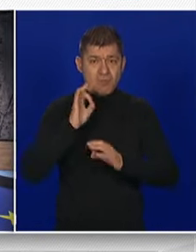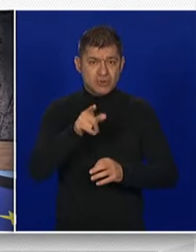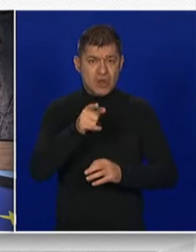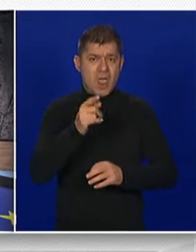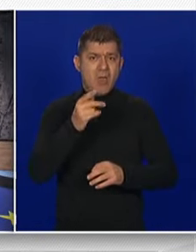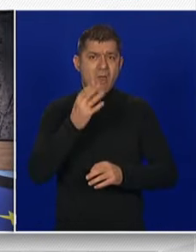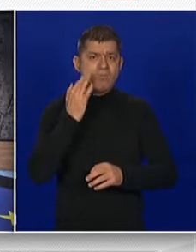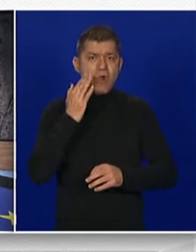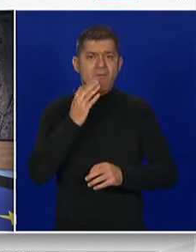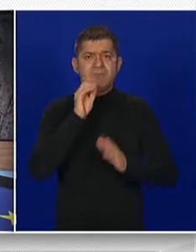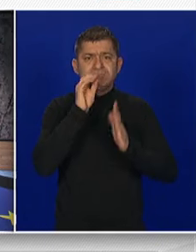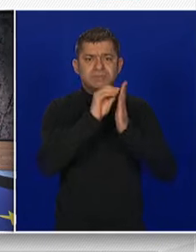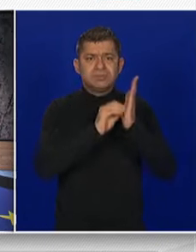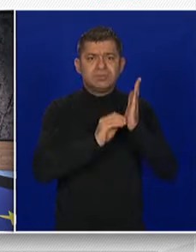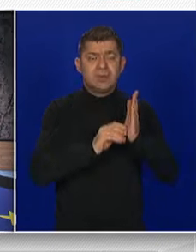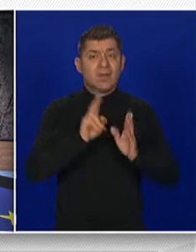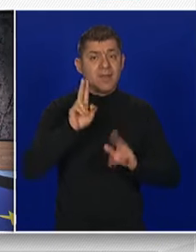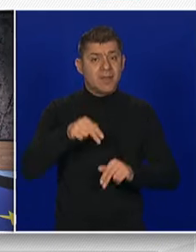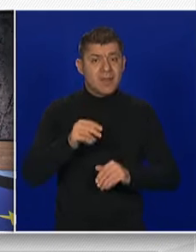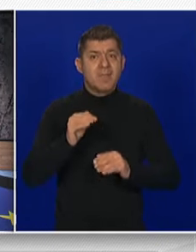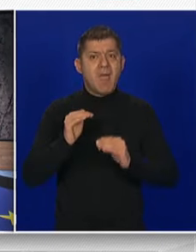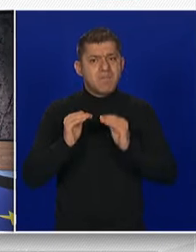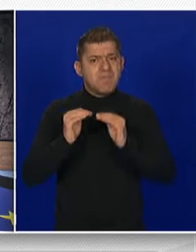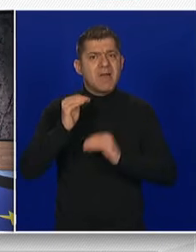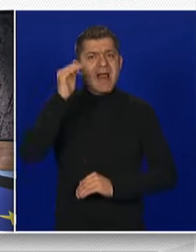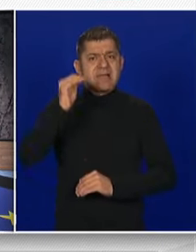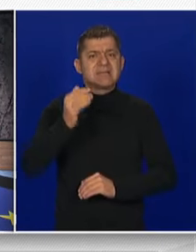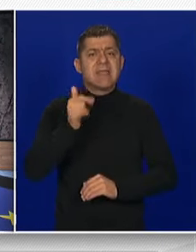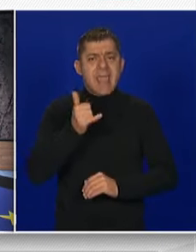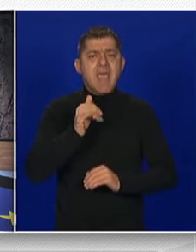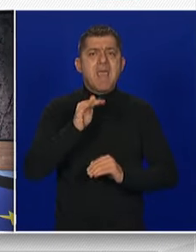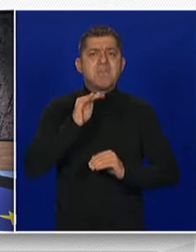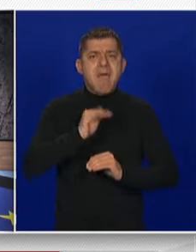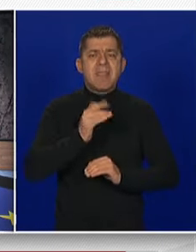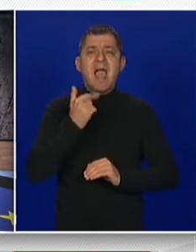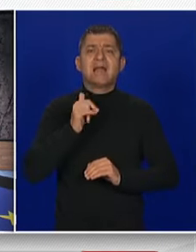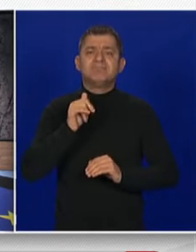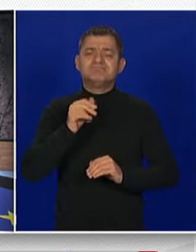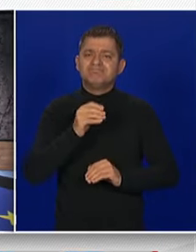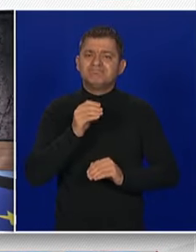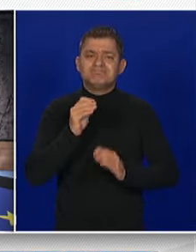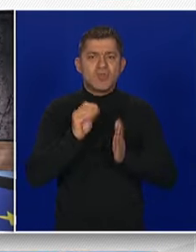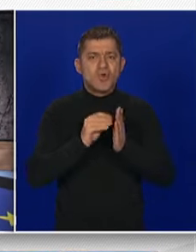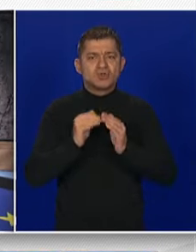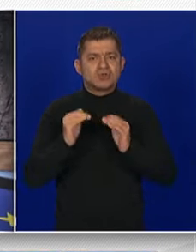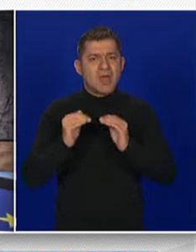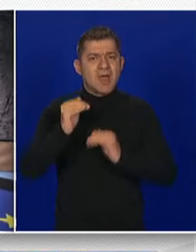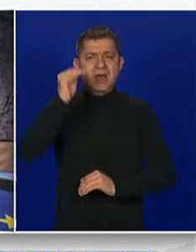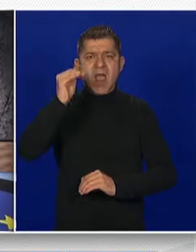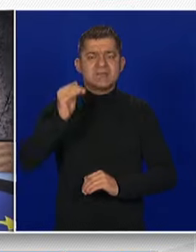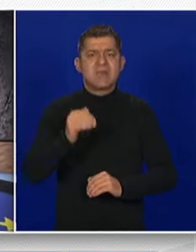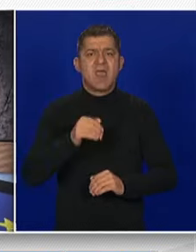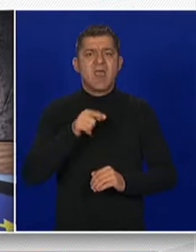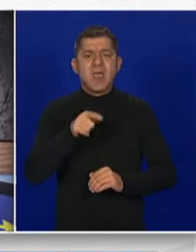i dalje imamo rast, on je postotno manji, ali je i dalje rast. Da, to je sad iz tjedna u tjedan i zanima me u